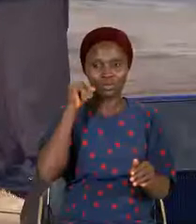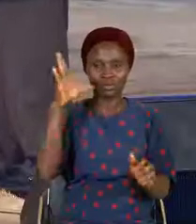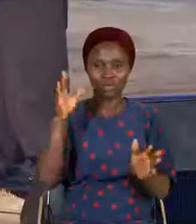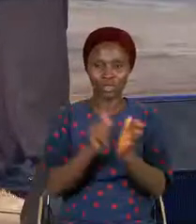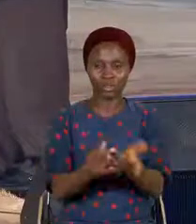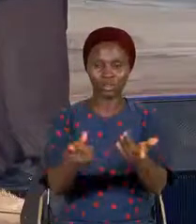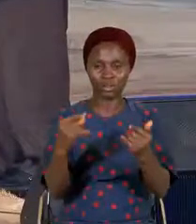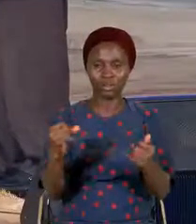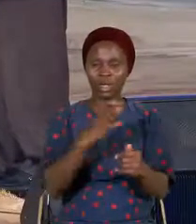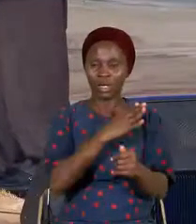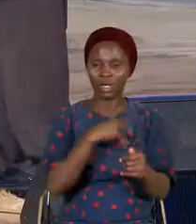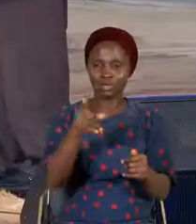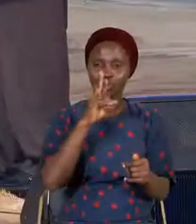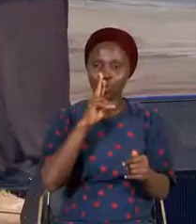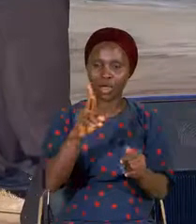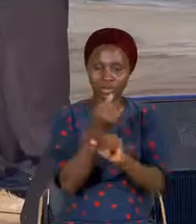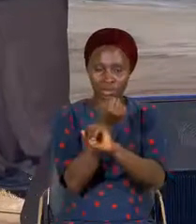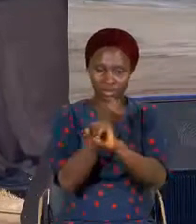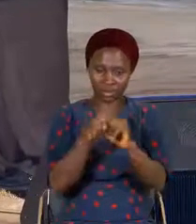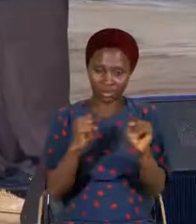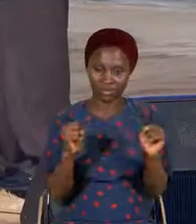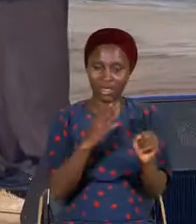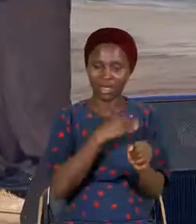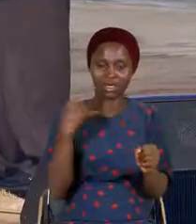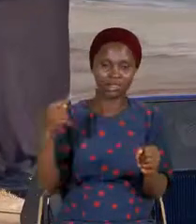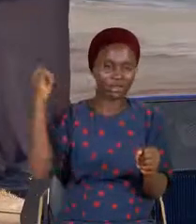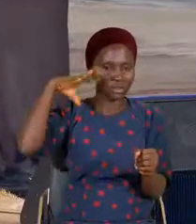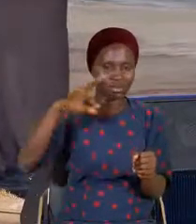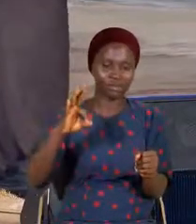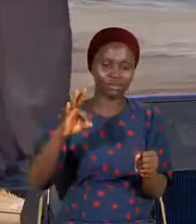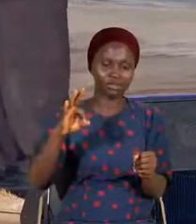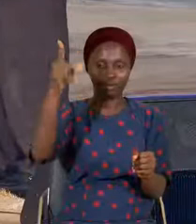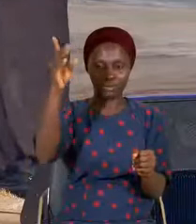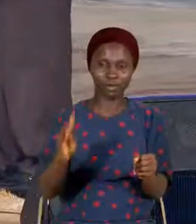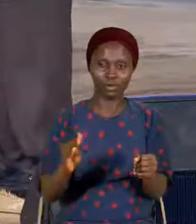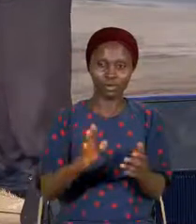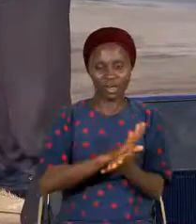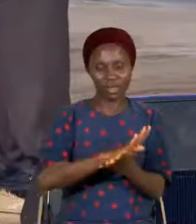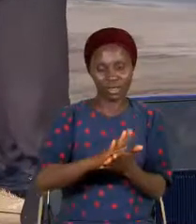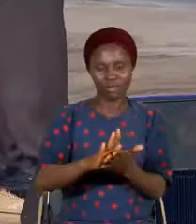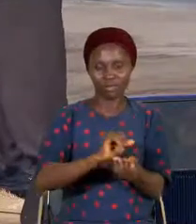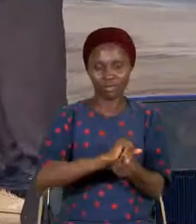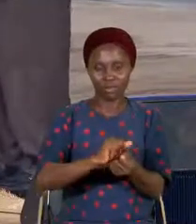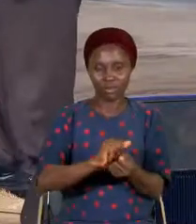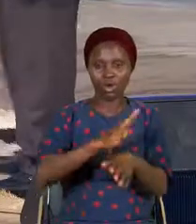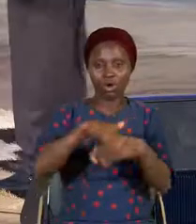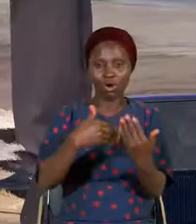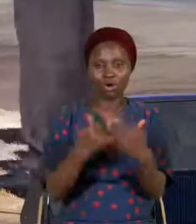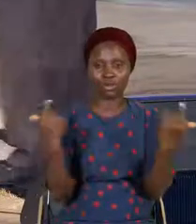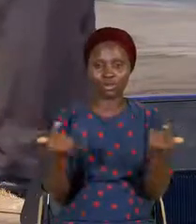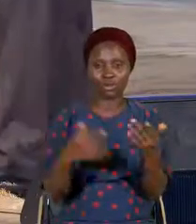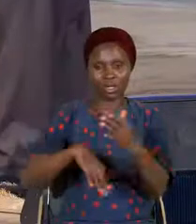qui vient au Seigneur et que vous a sauvé, et que la grâce de Dieu te lave, te purifie de tout